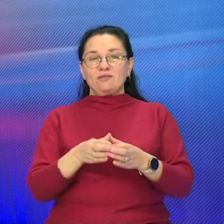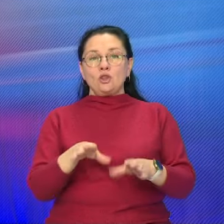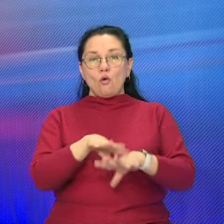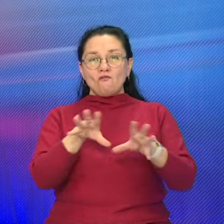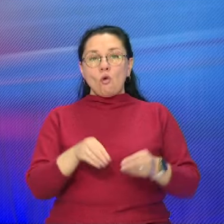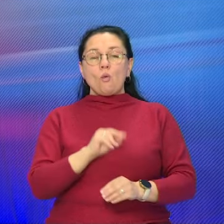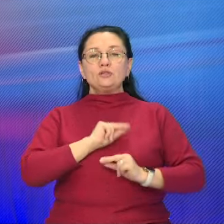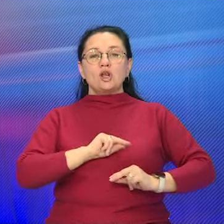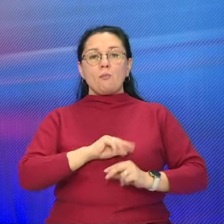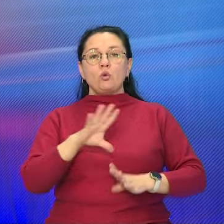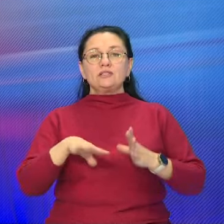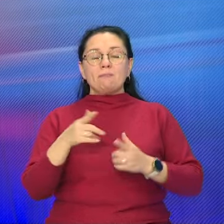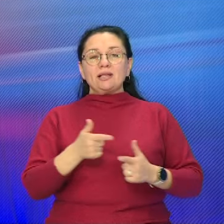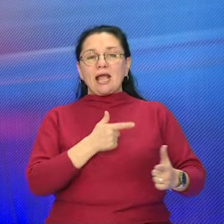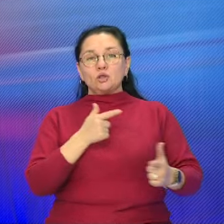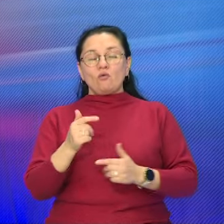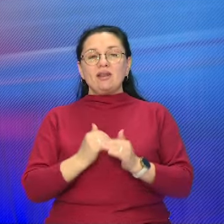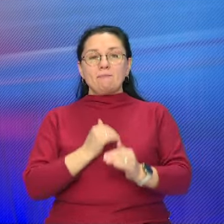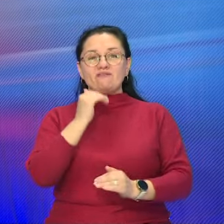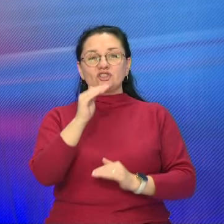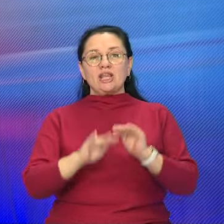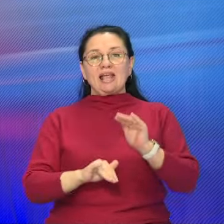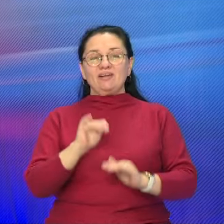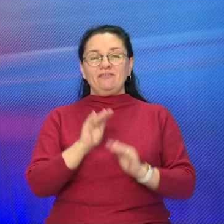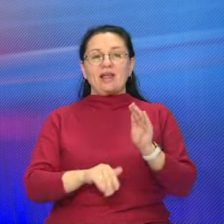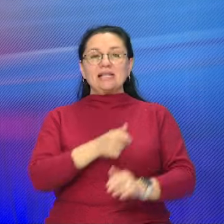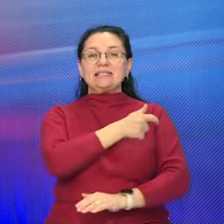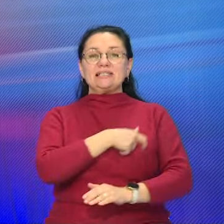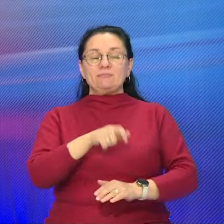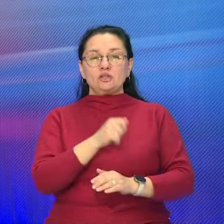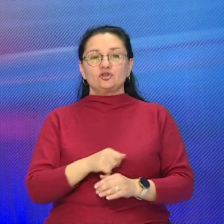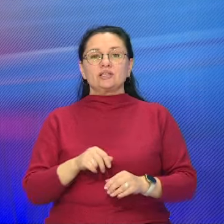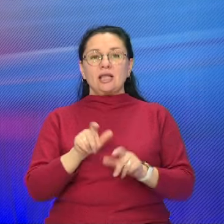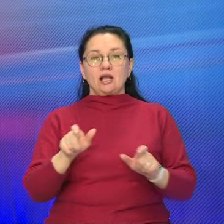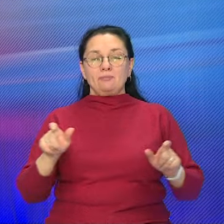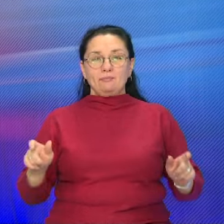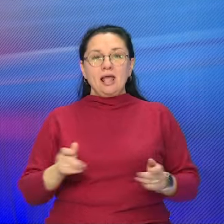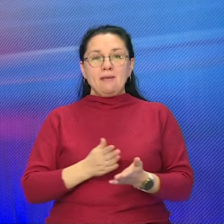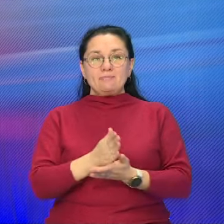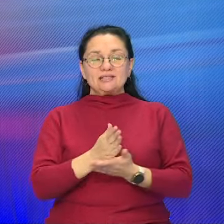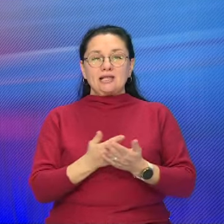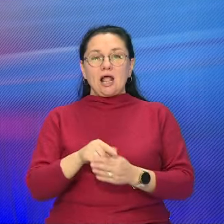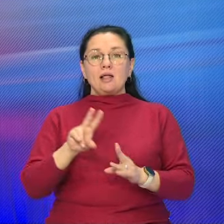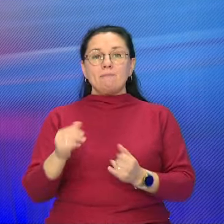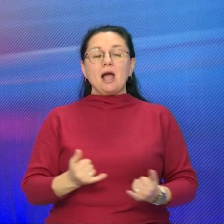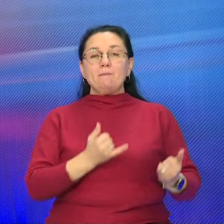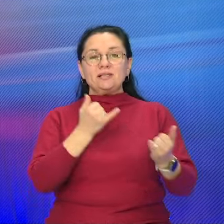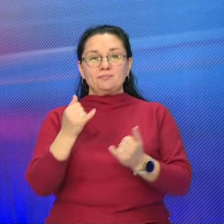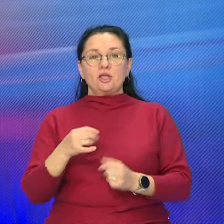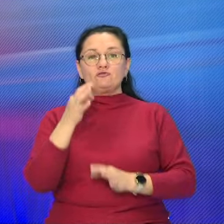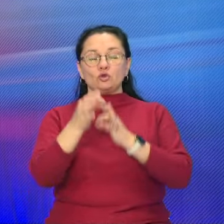по подготовке и повышению квалификации диспетчерского персонала. Это те люди, которые обеспечивают